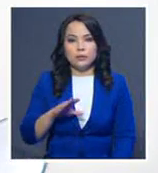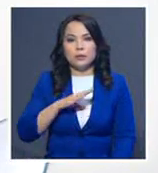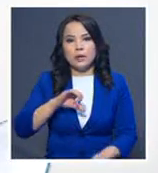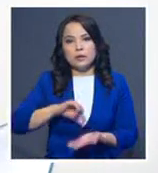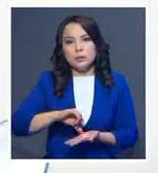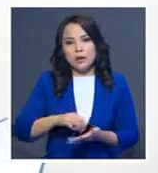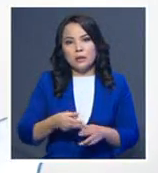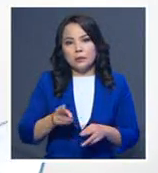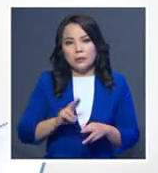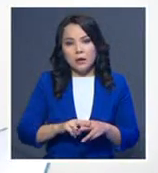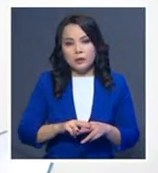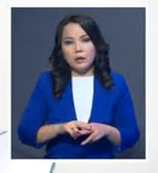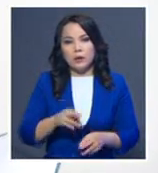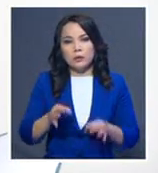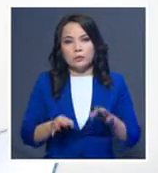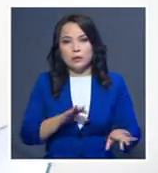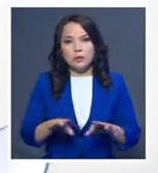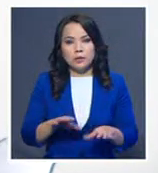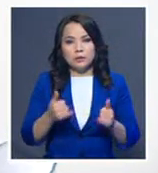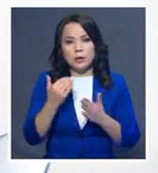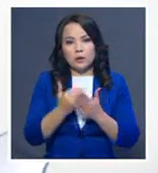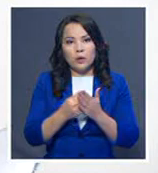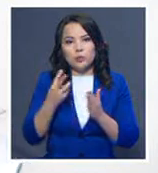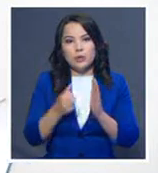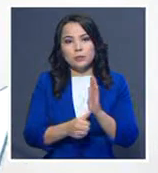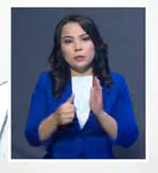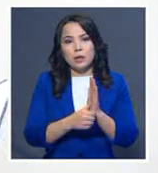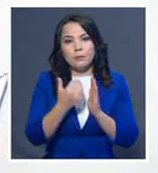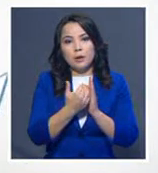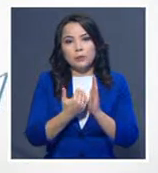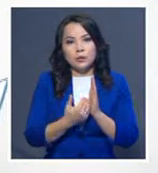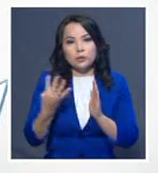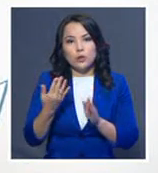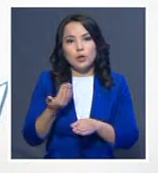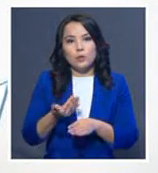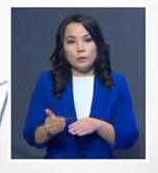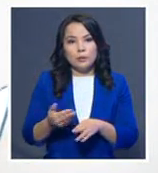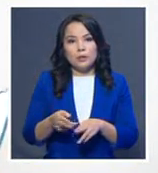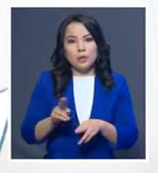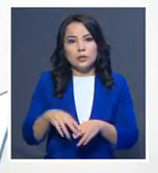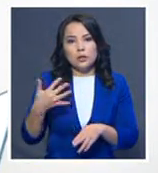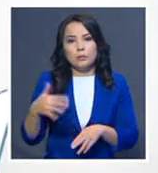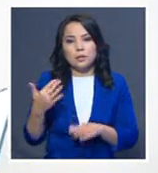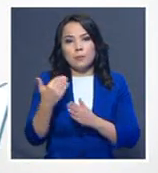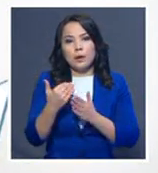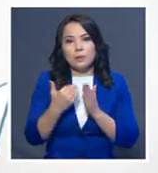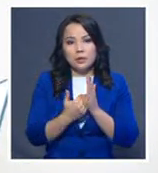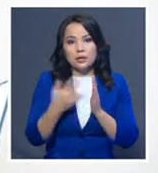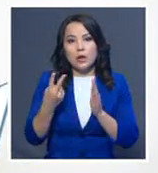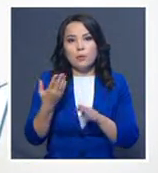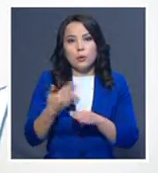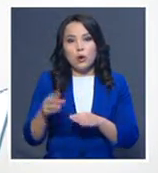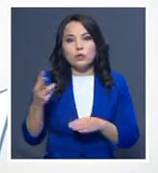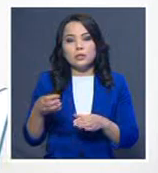Сұлтанбеков Қанат Таңатарұлын қылмыстық кодекстің 366 бабының 4-ші бөлімі бойынша және 55 баптың 2-ші бөлімі